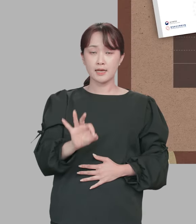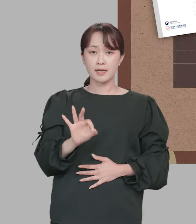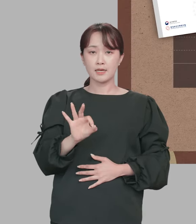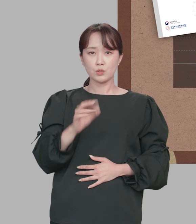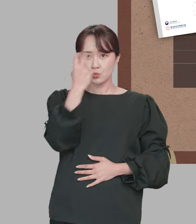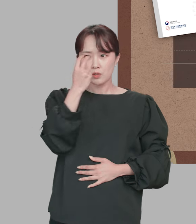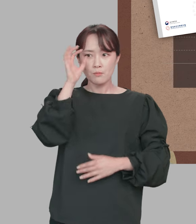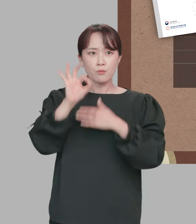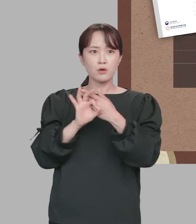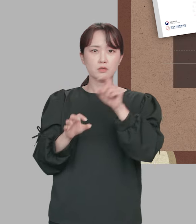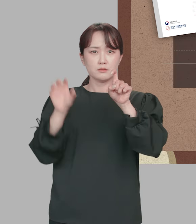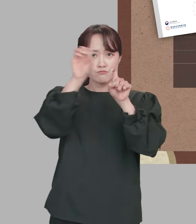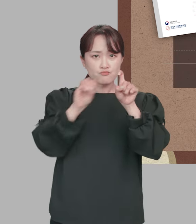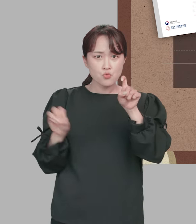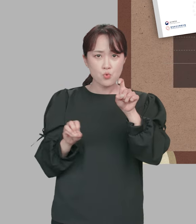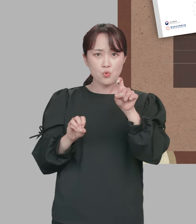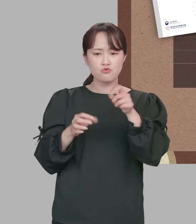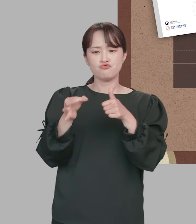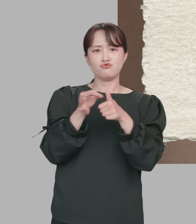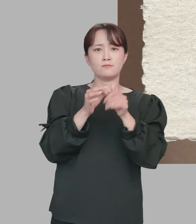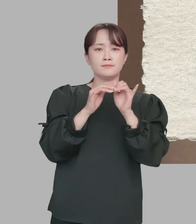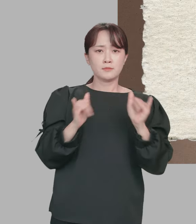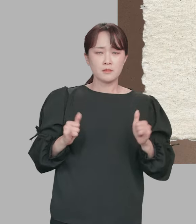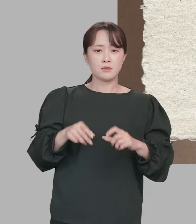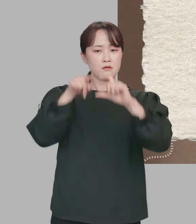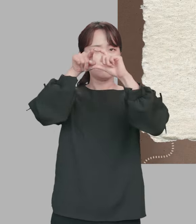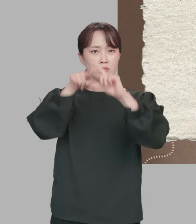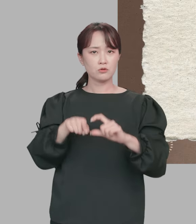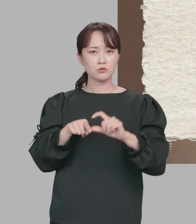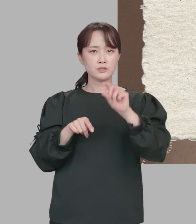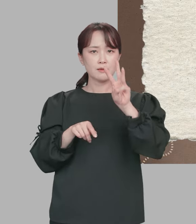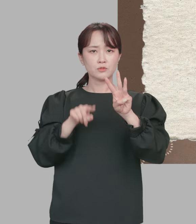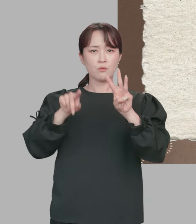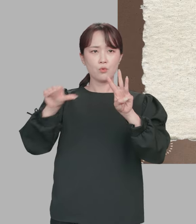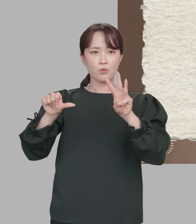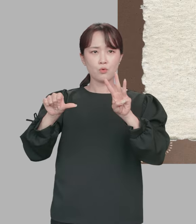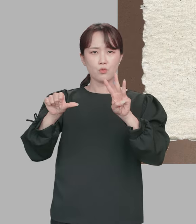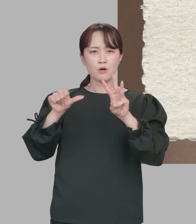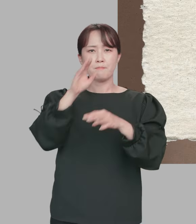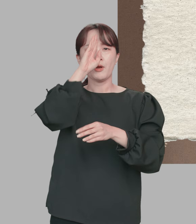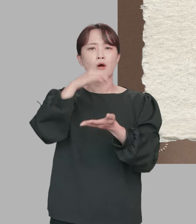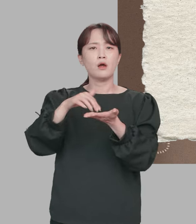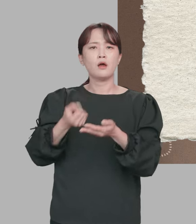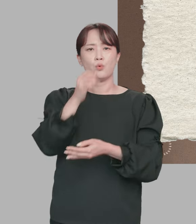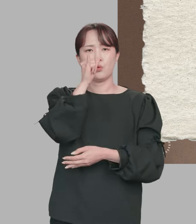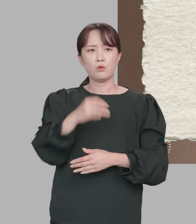약 10%가 장기 요양 수급자인데 평균 3.5개의 만성 질환을 갖고